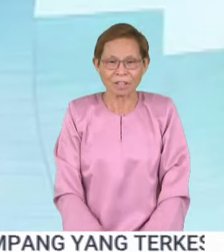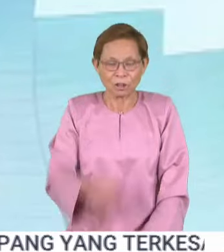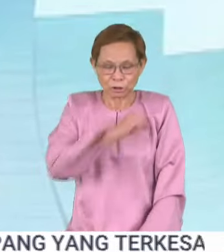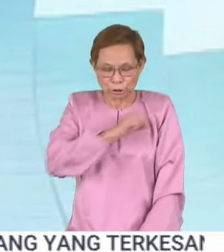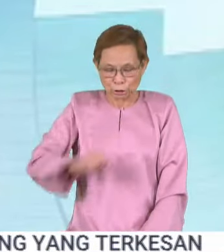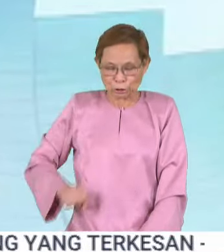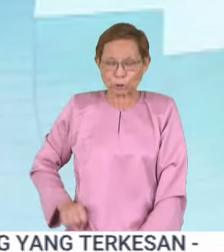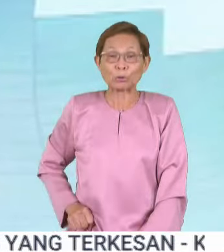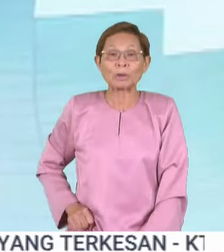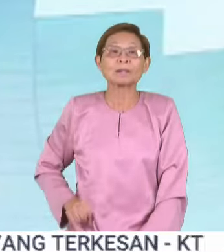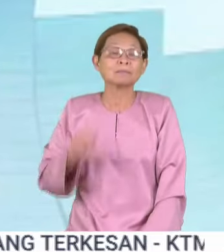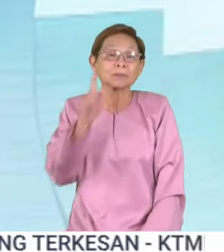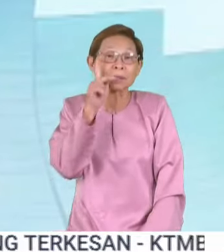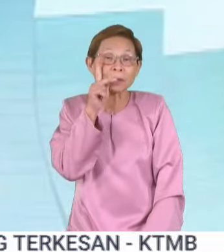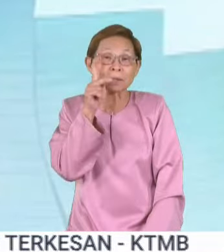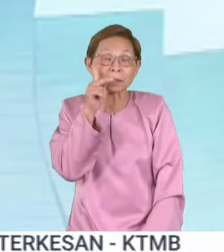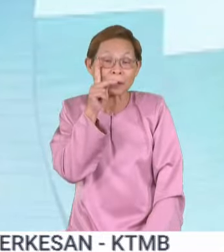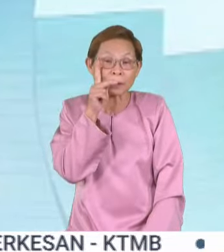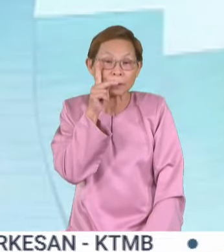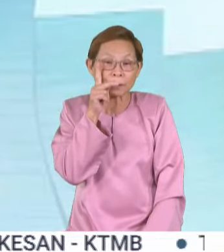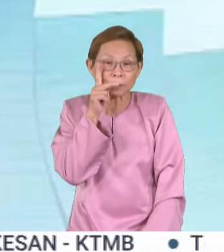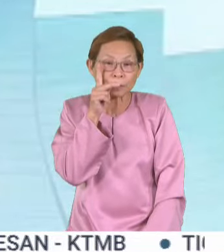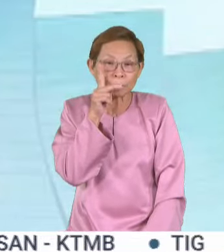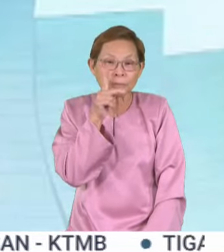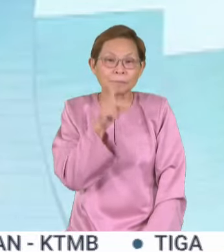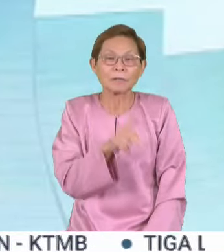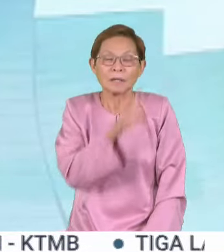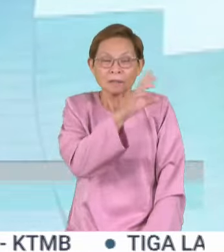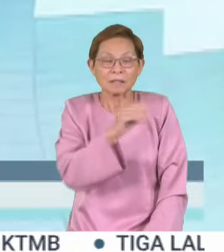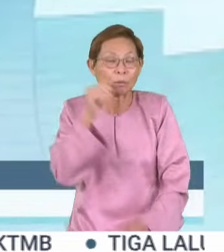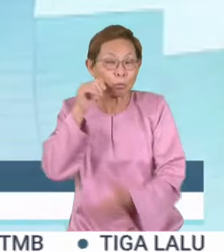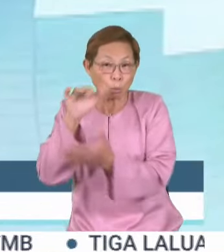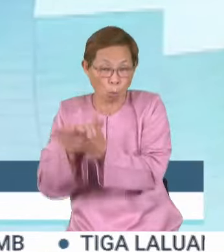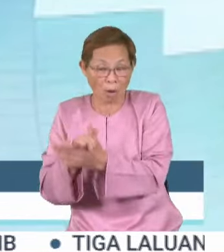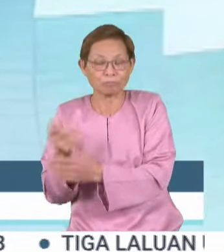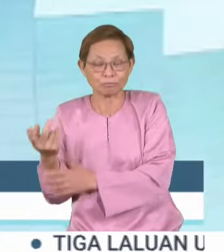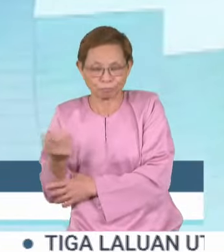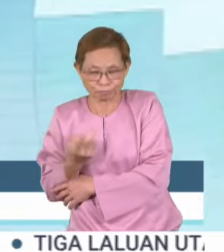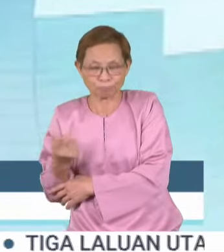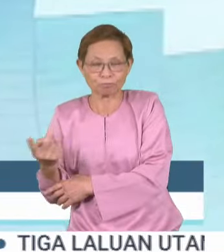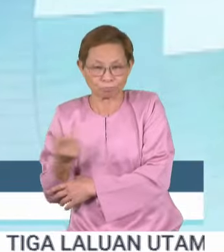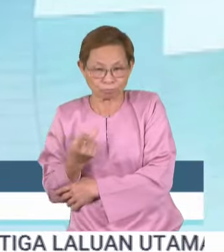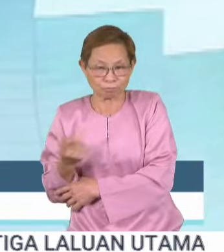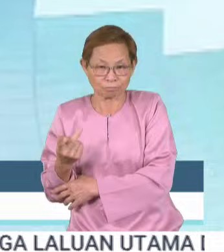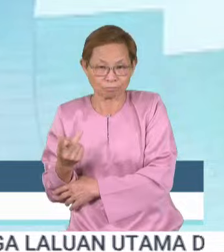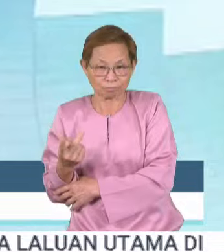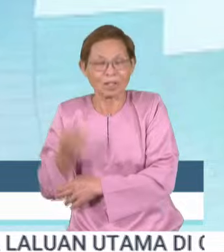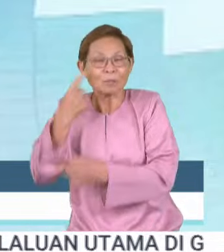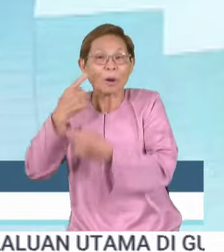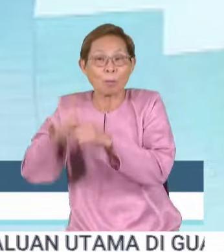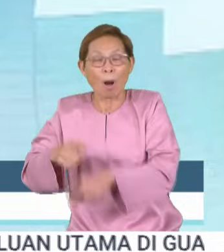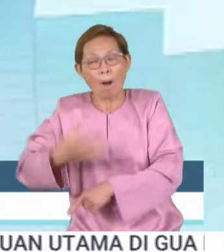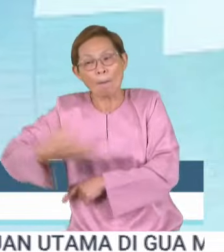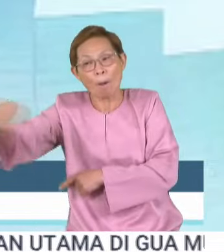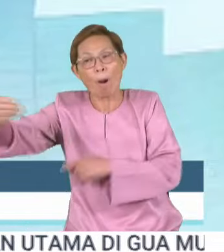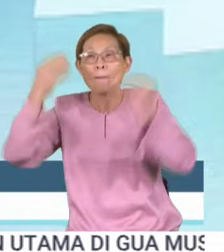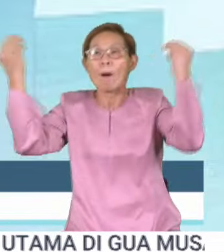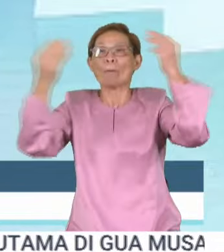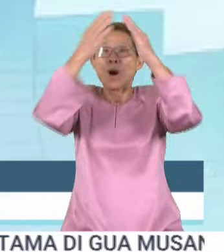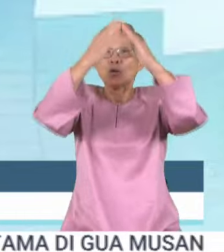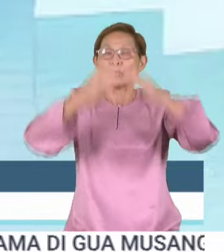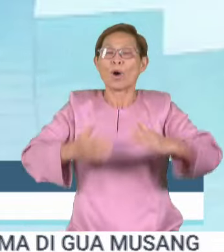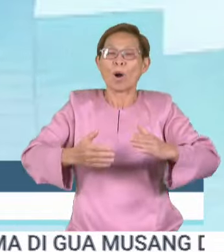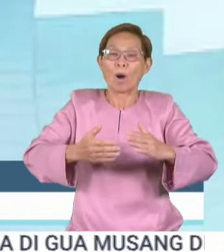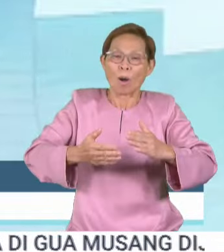Sultan Kedah Al-Aminul Karim Sultan Salahuddin dan Sultanah Kedah Sultanah Malihah berkenan berangkat ke Majlis